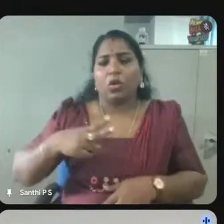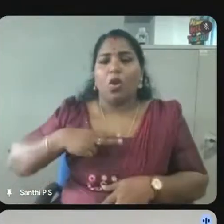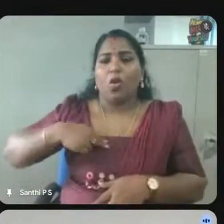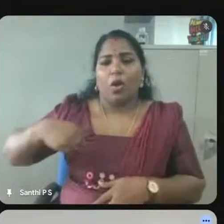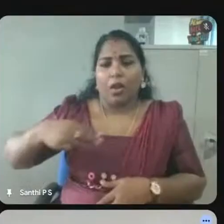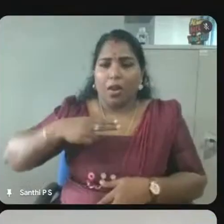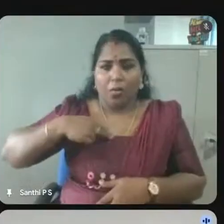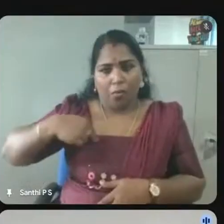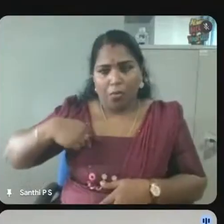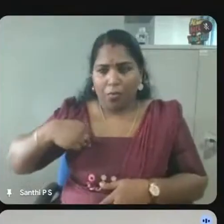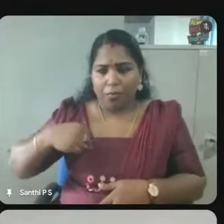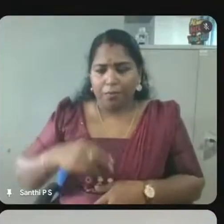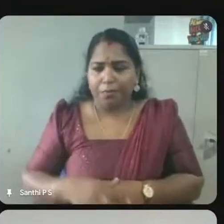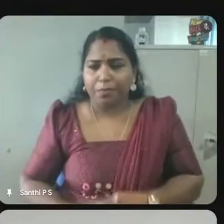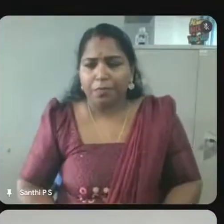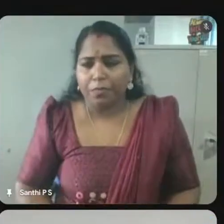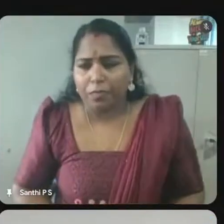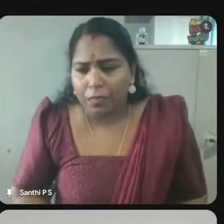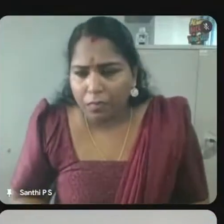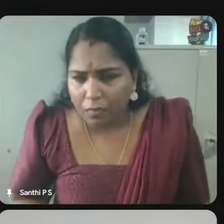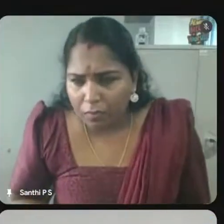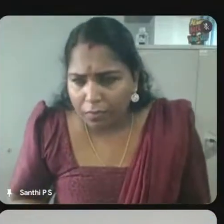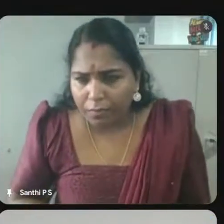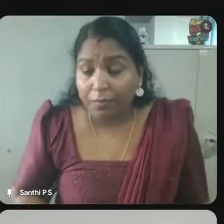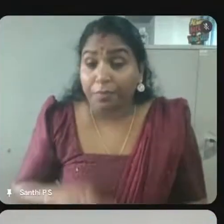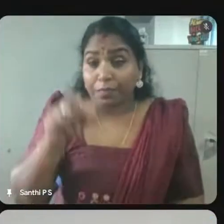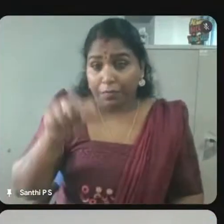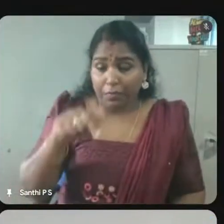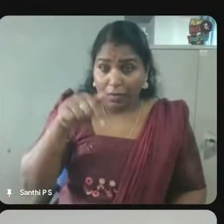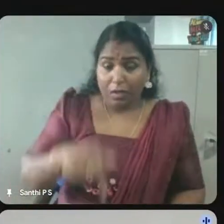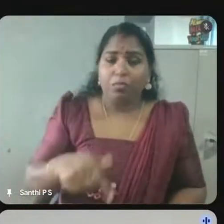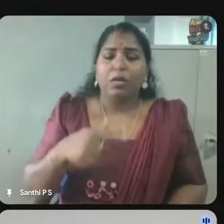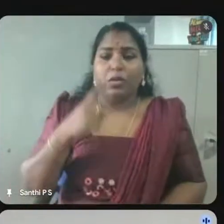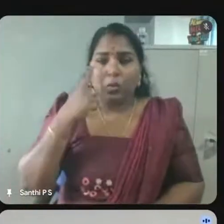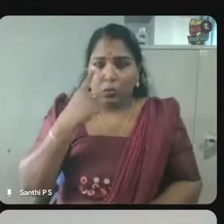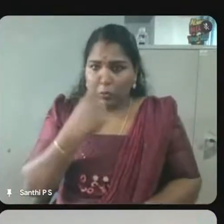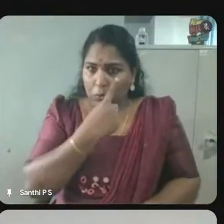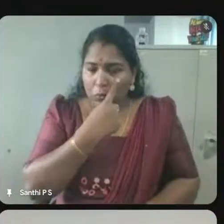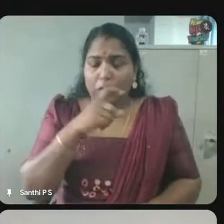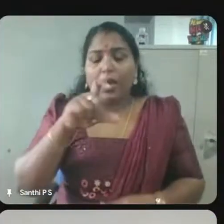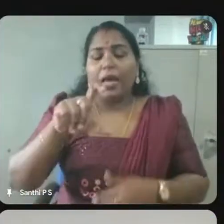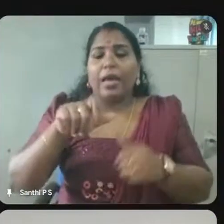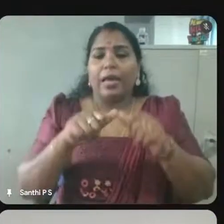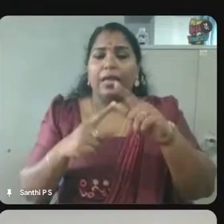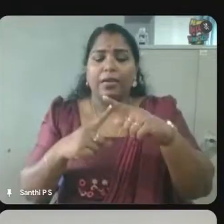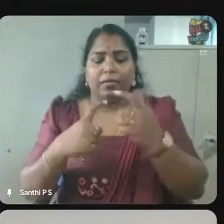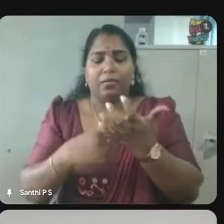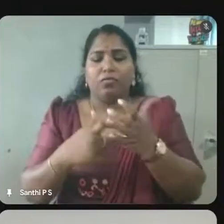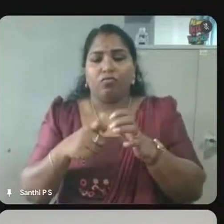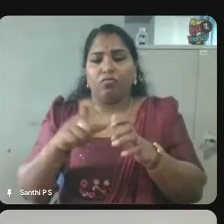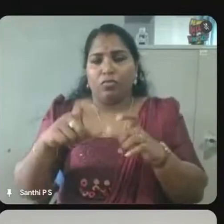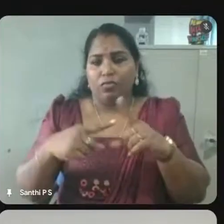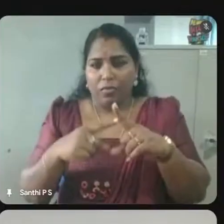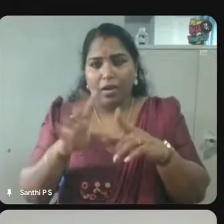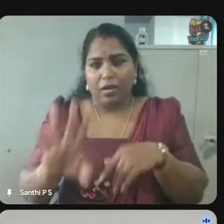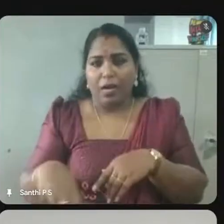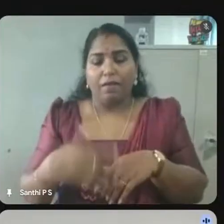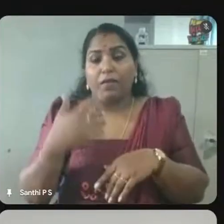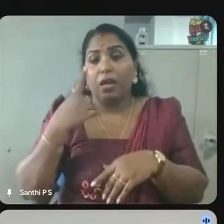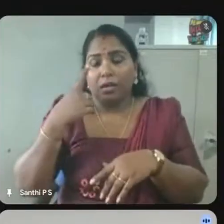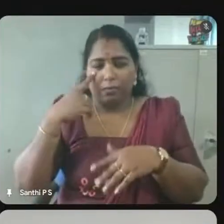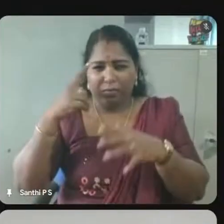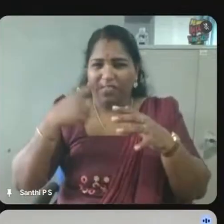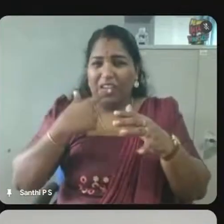ഓക്കെ. ഞാനിപ്പോ എന്റെ 2 കണ്ണും കാറ്ററാക്ട് കഴിഞ്ഞാണ്. ഓക്കെ സർ. വലത്തെ കണ്ണിപ്പോ ഒരു ചെറിയ പ്രശ്നം വന്നപ്പോഴത്തേക്ക്